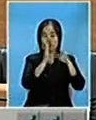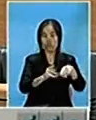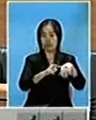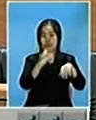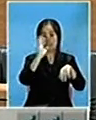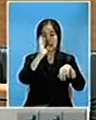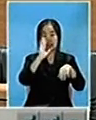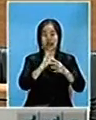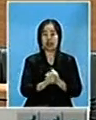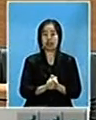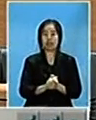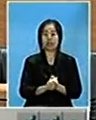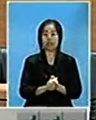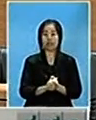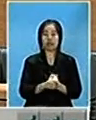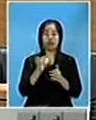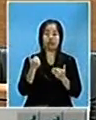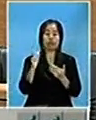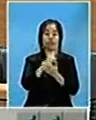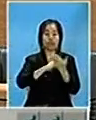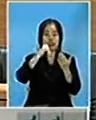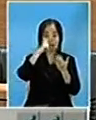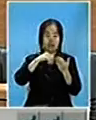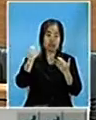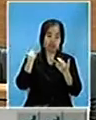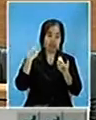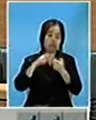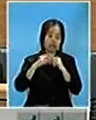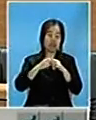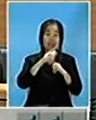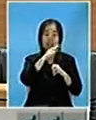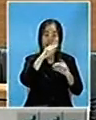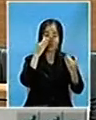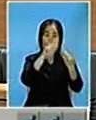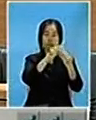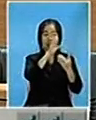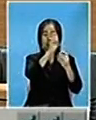การ9ท่านผมคิดว่าประเทศไทยมีปัญหาแน่ครับ